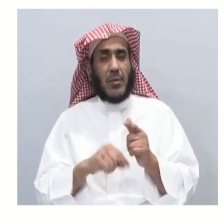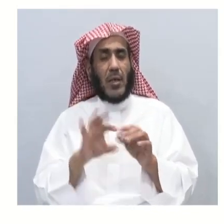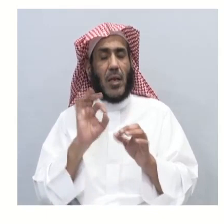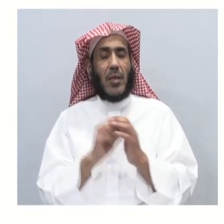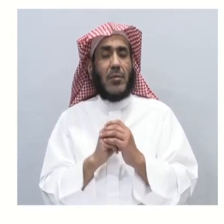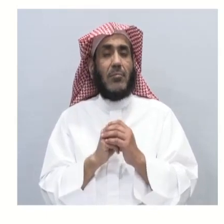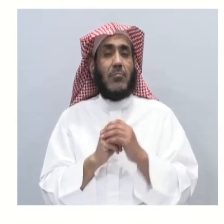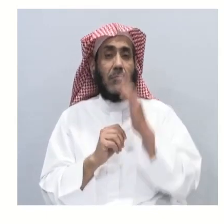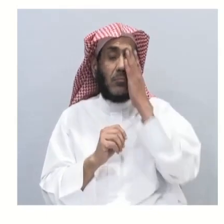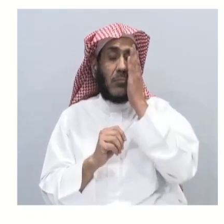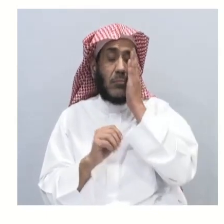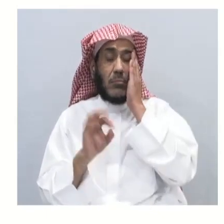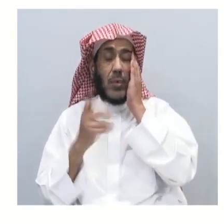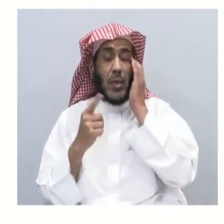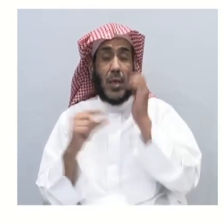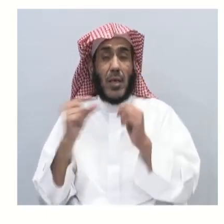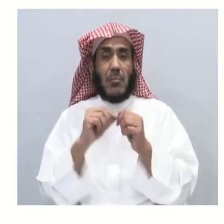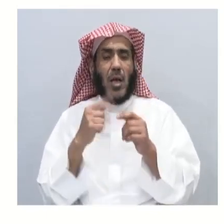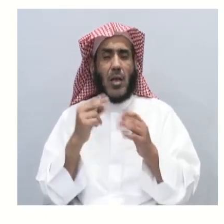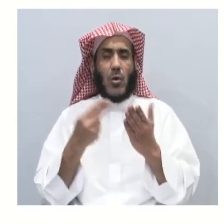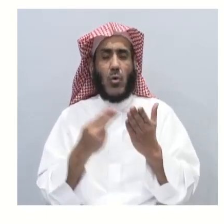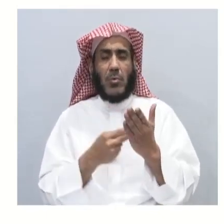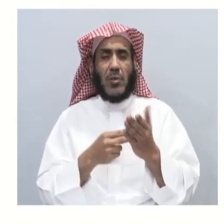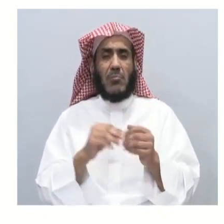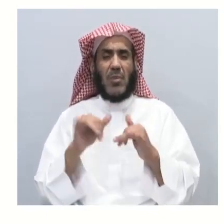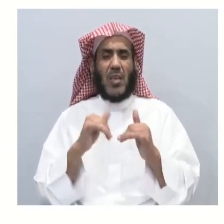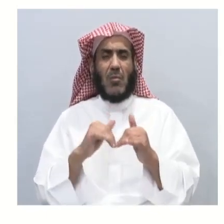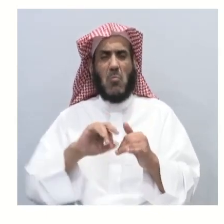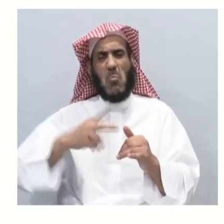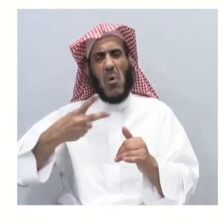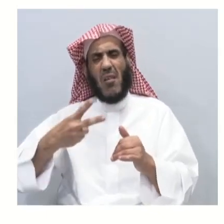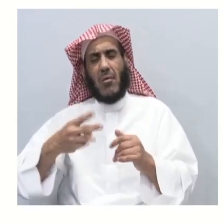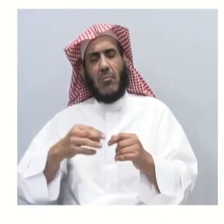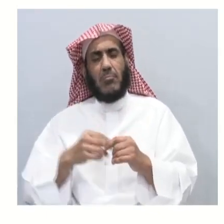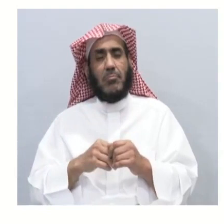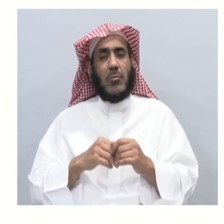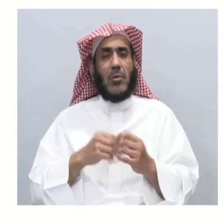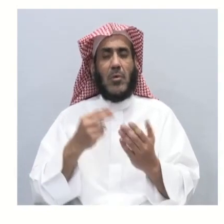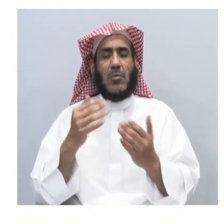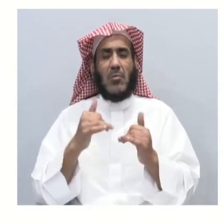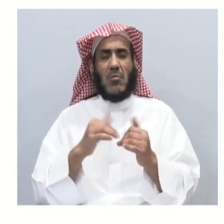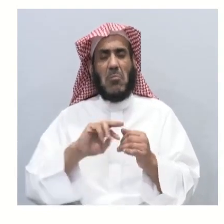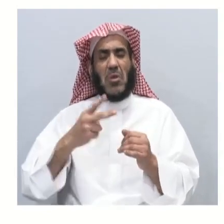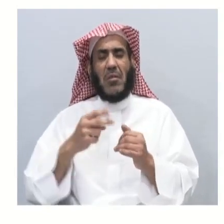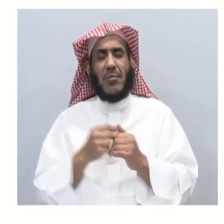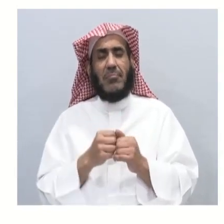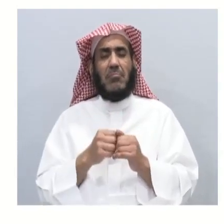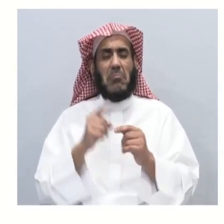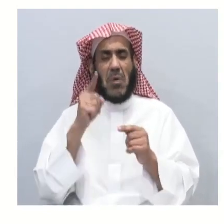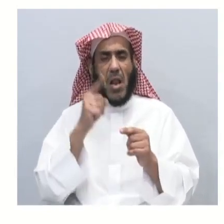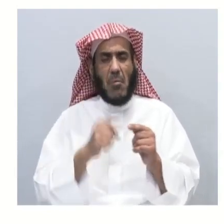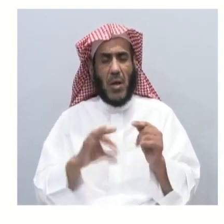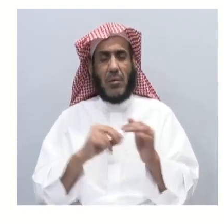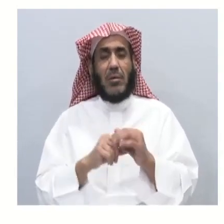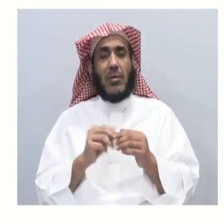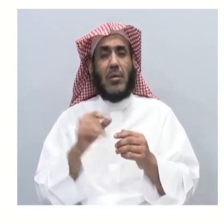الخيارات. ما هي الكلمة التي كتبت بطريقة مغايرة أو طريقة مختلفة لبقية